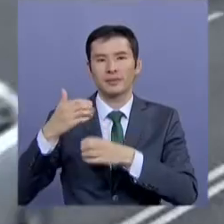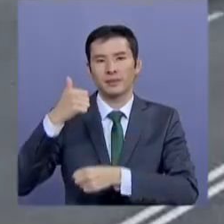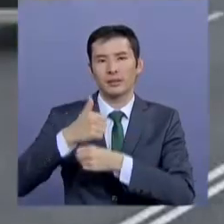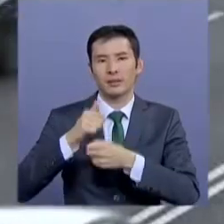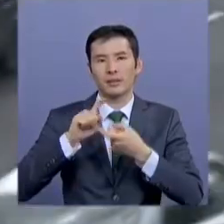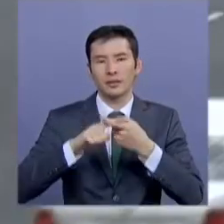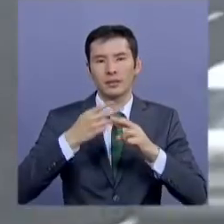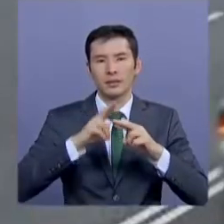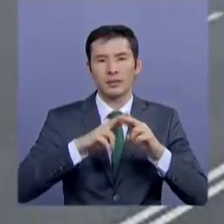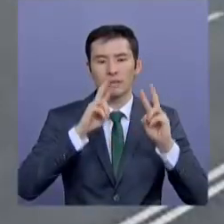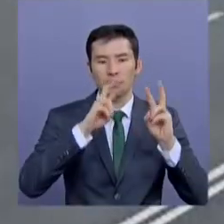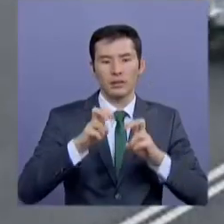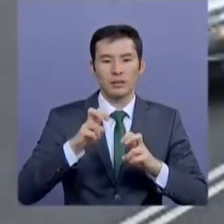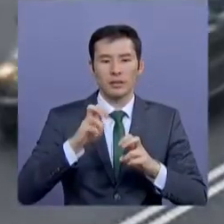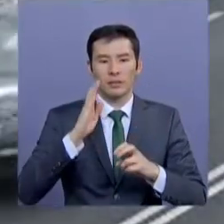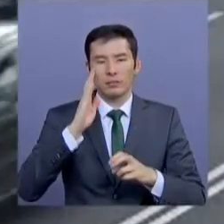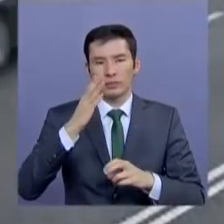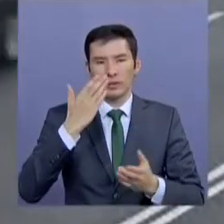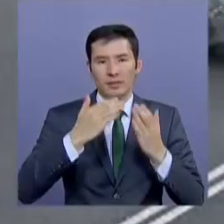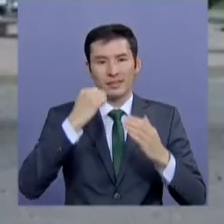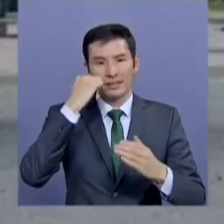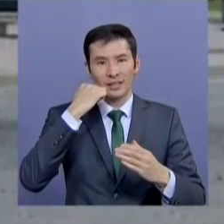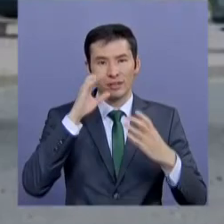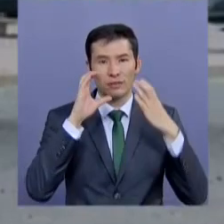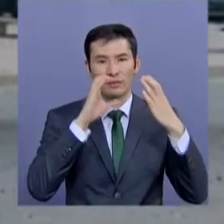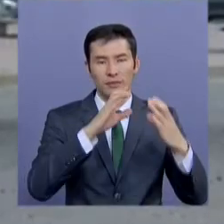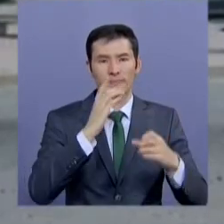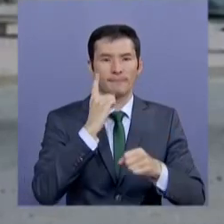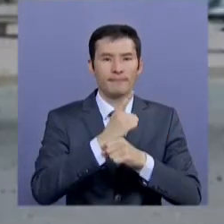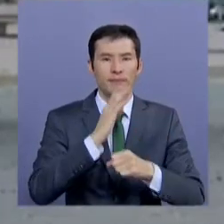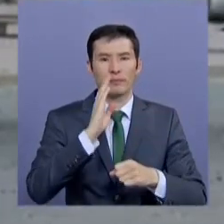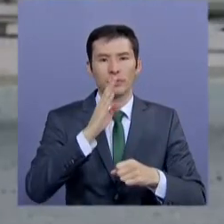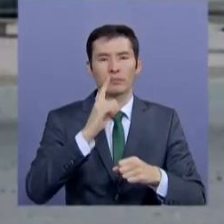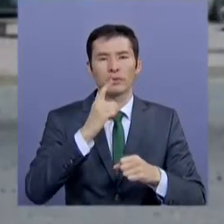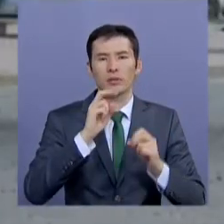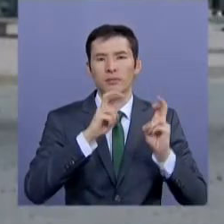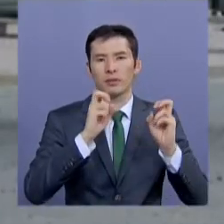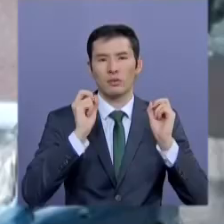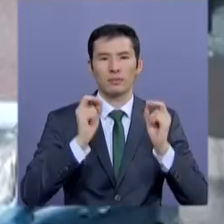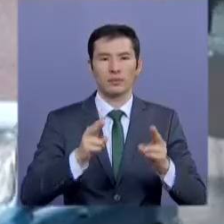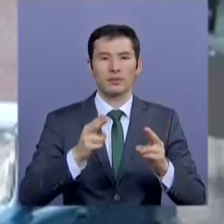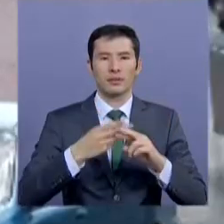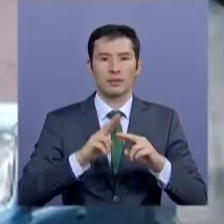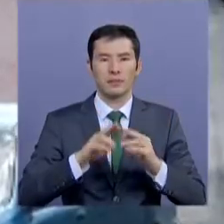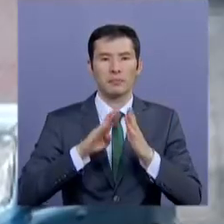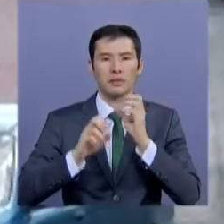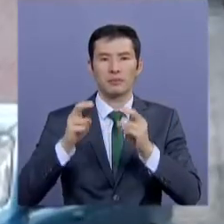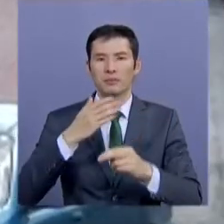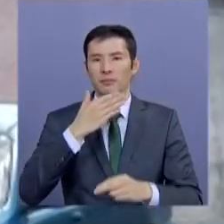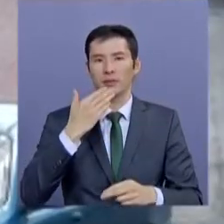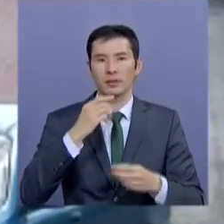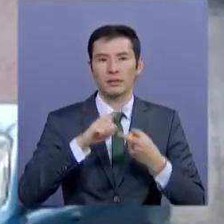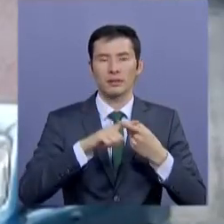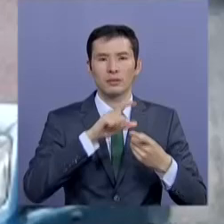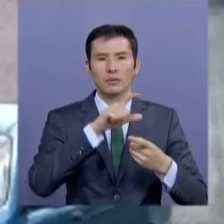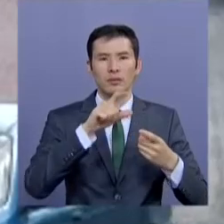қайта жасақтауға тыйым салынатынын жеткізді. Өзге көліктермен салыстырғанда бұл қауіпті көлік саналады. Оған көбірек жолаушы сиятындықтан